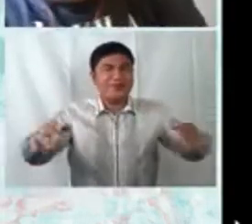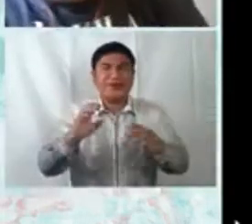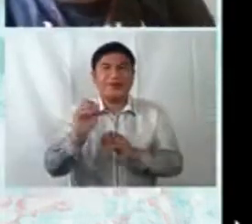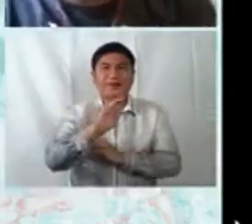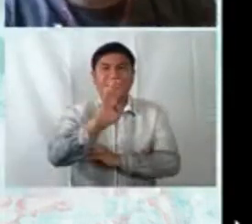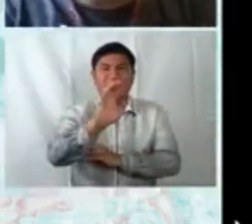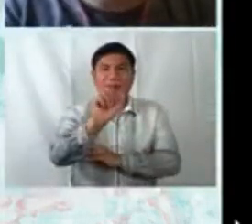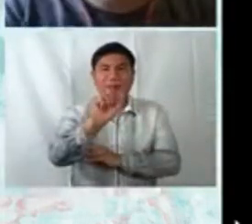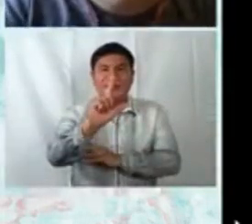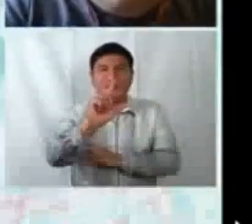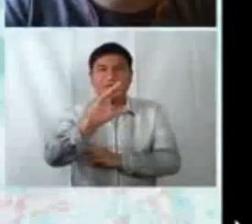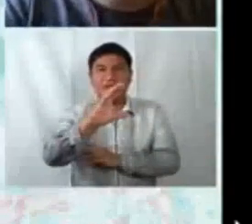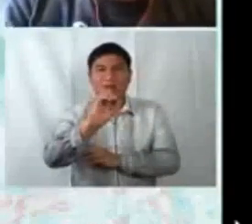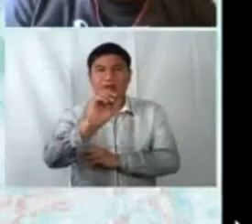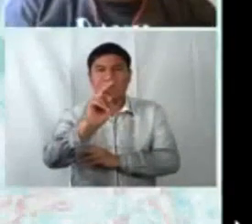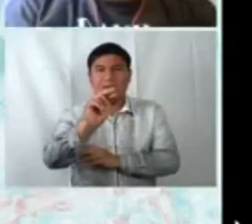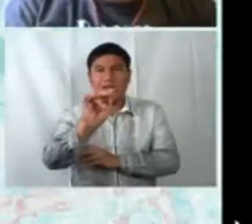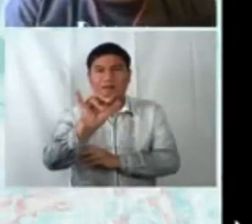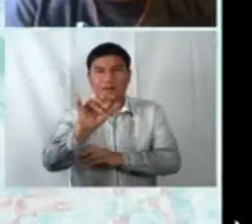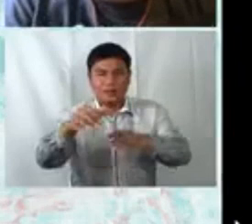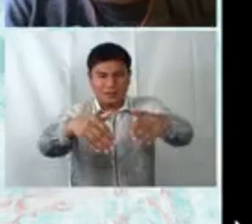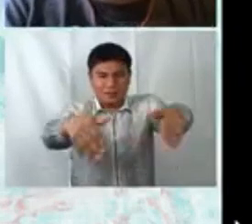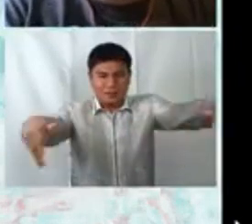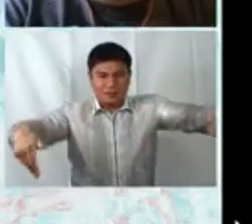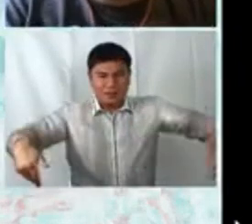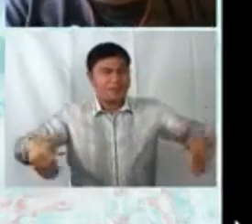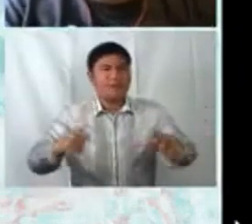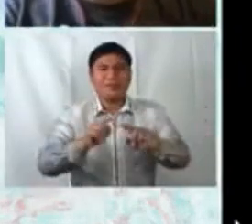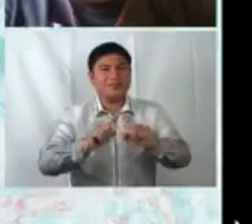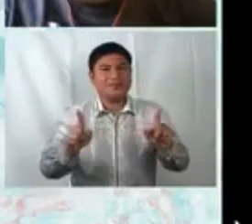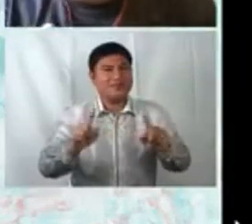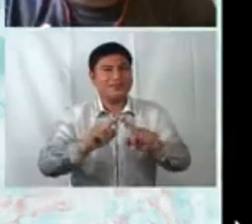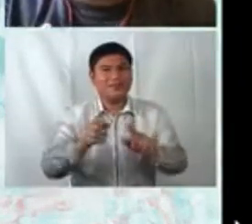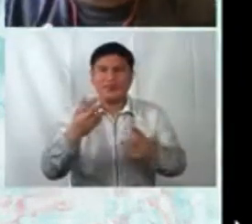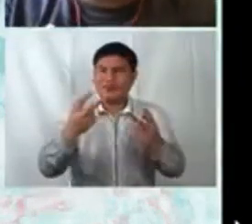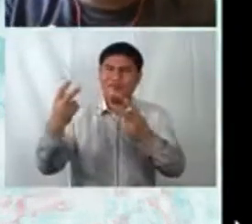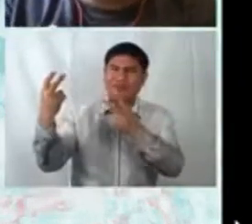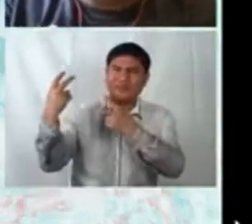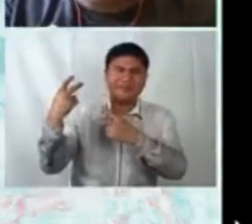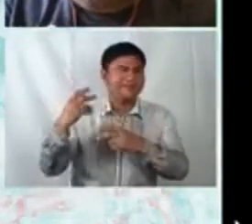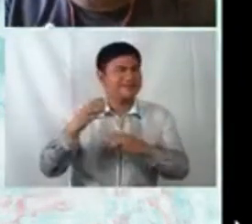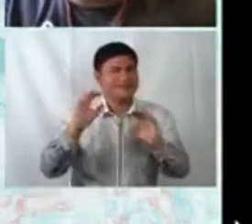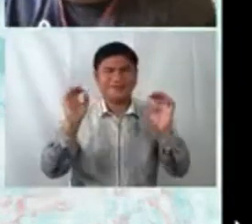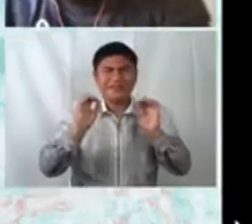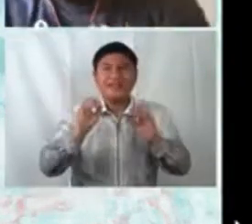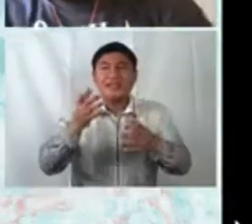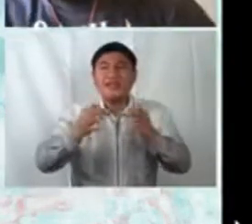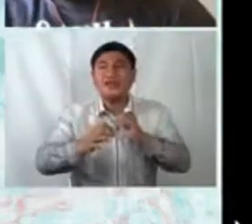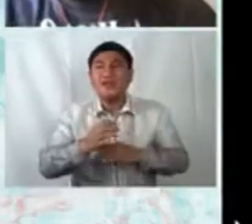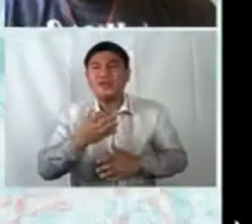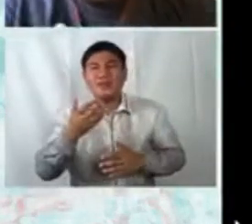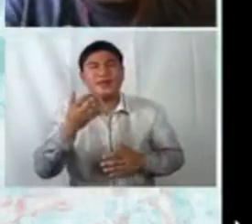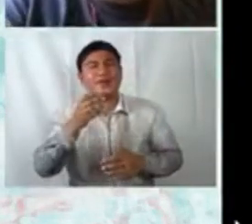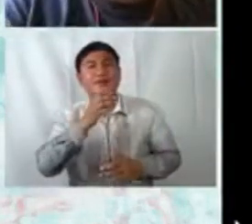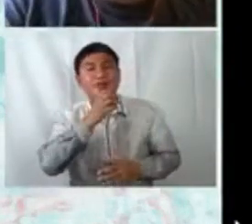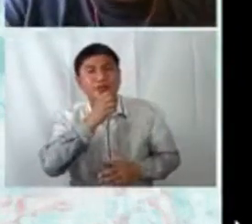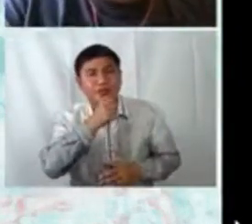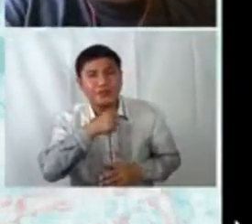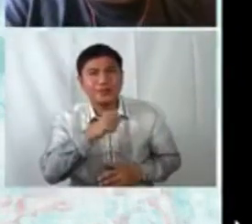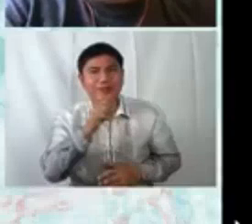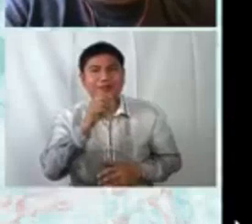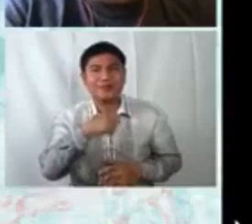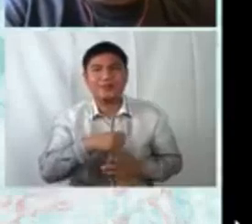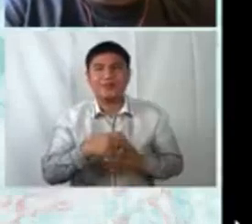Ayan. So, makasaysayan po yung balcony, pero hindi po doon. Kung titignan nyo yung lumang bahay ni General Aguinaldo, na by the way,